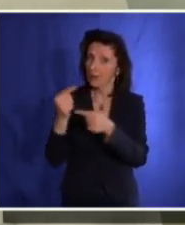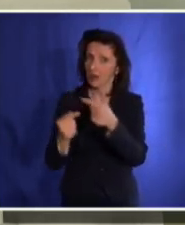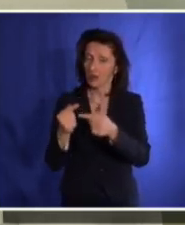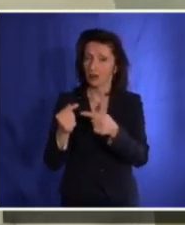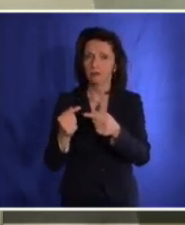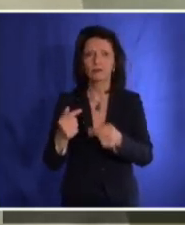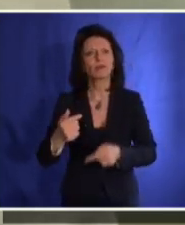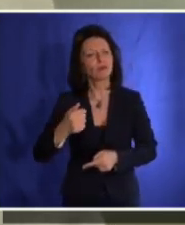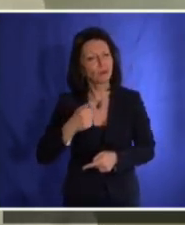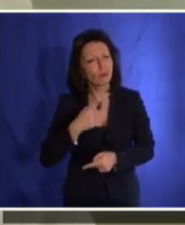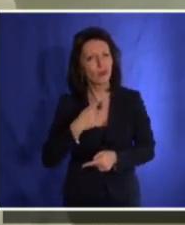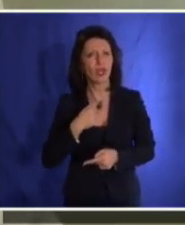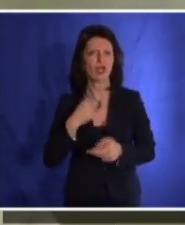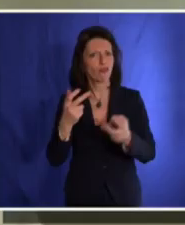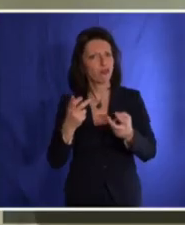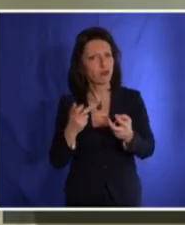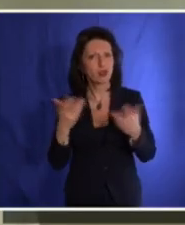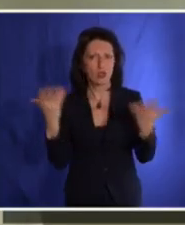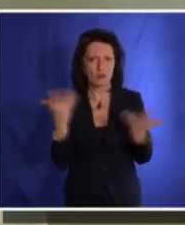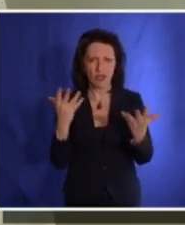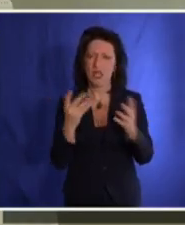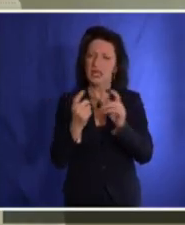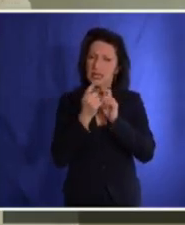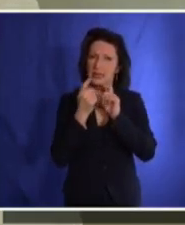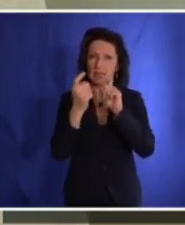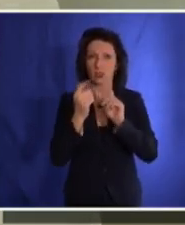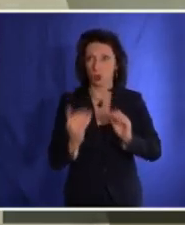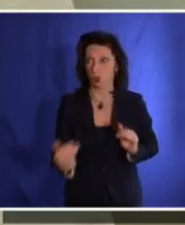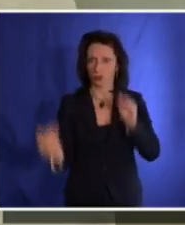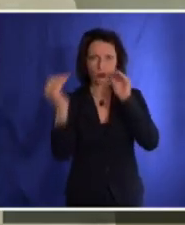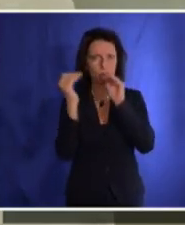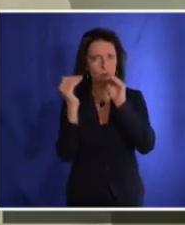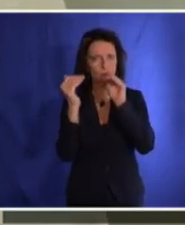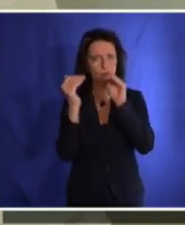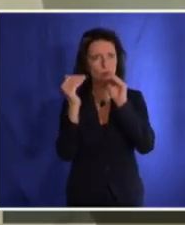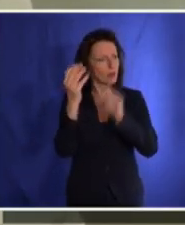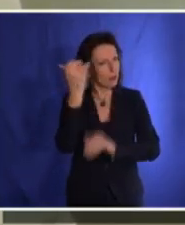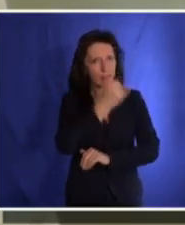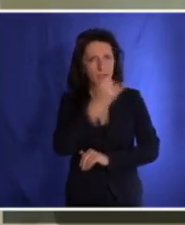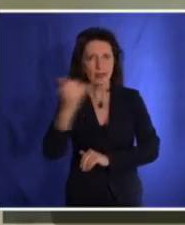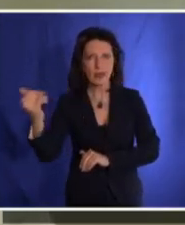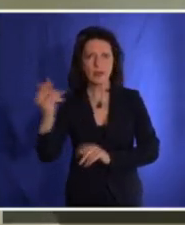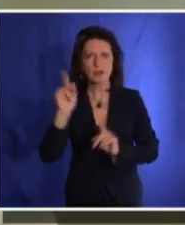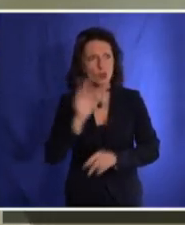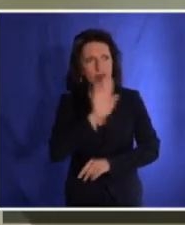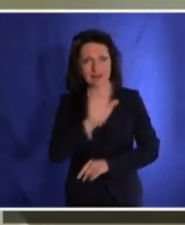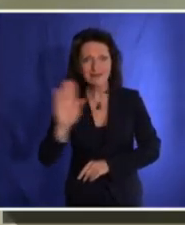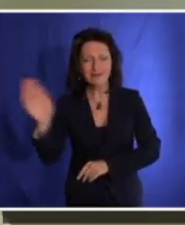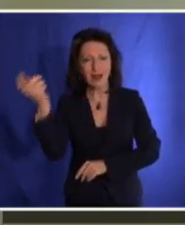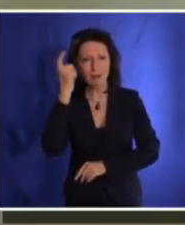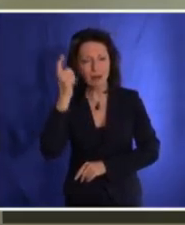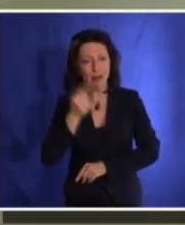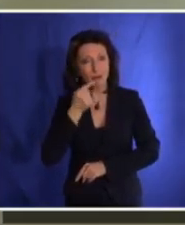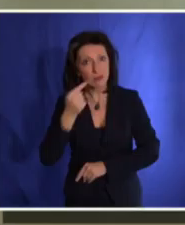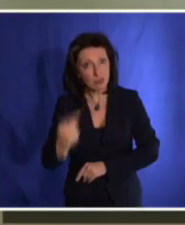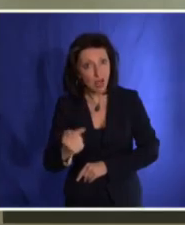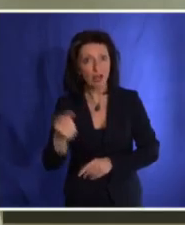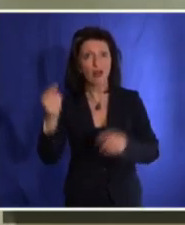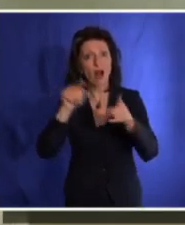eine Diskussion auf Augenhöhe, bei der jeder sagt, was er meint und was er